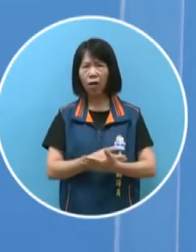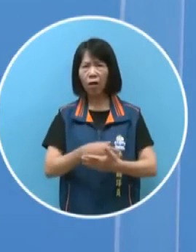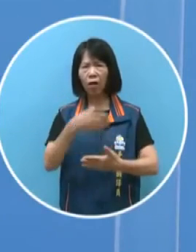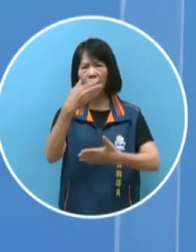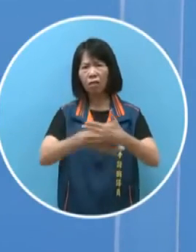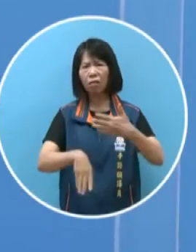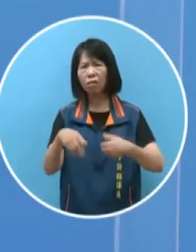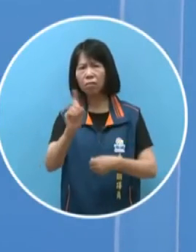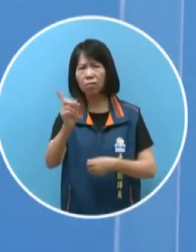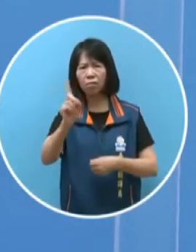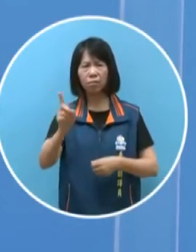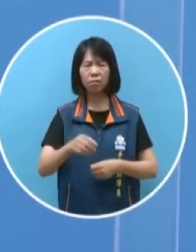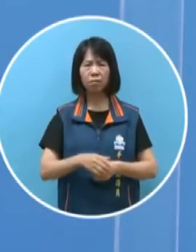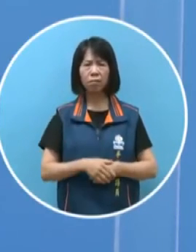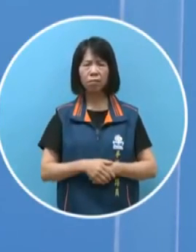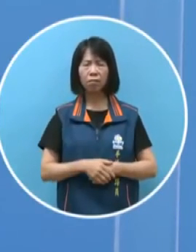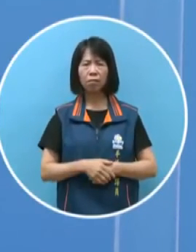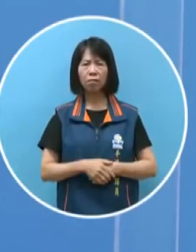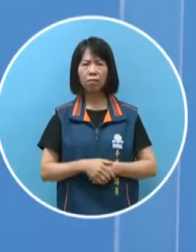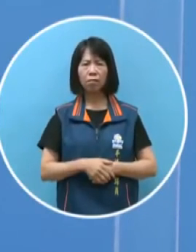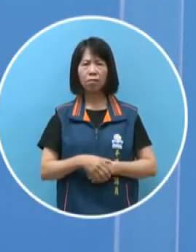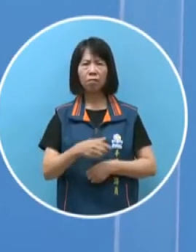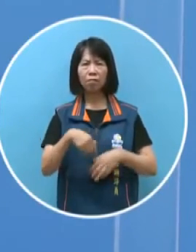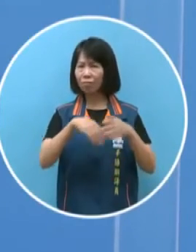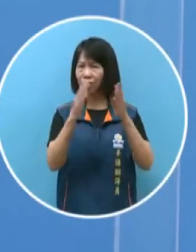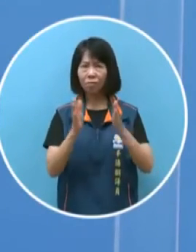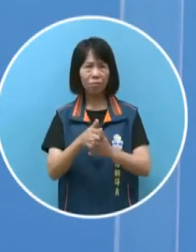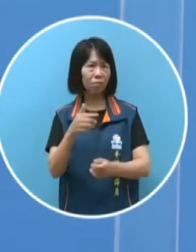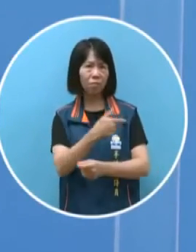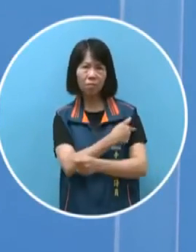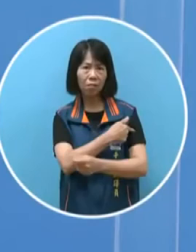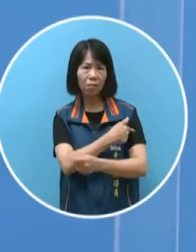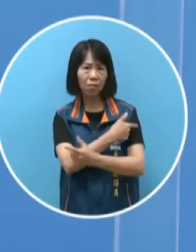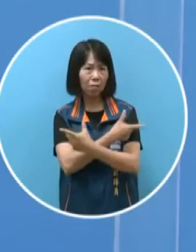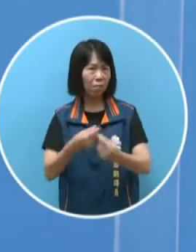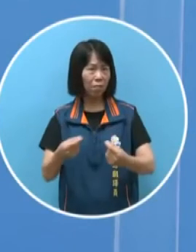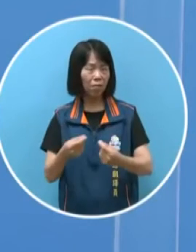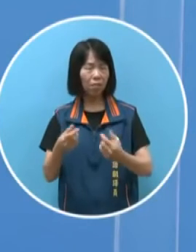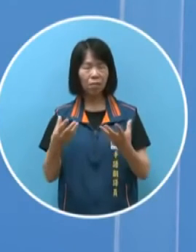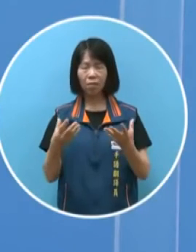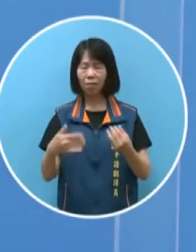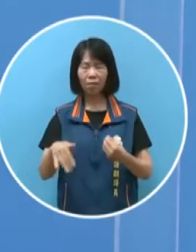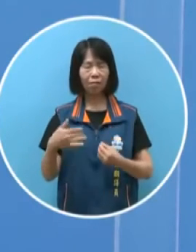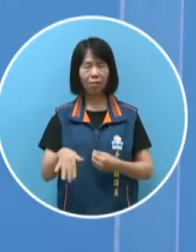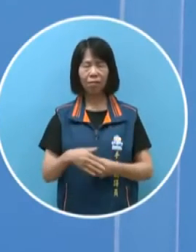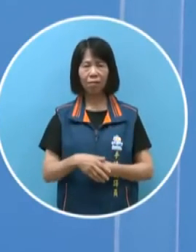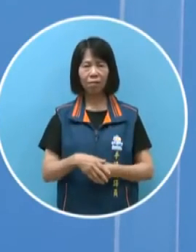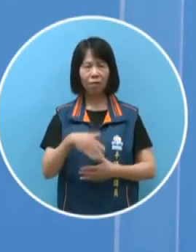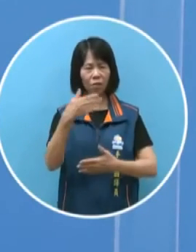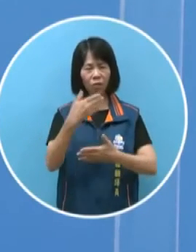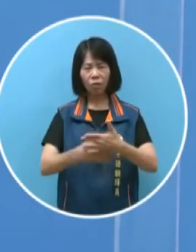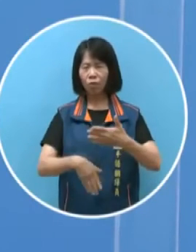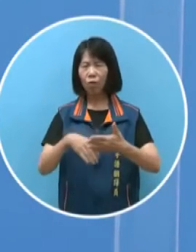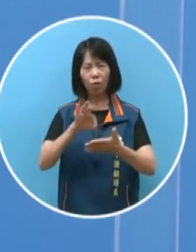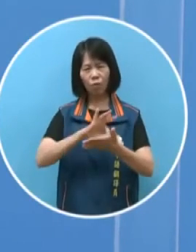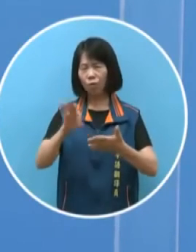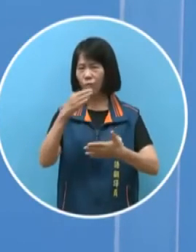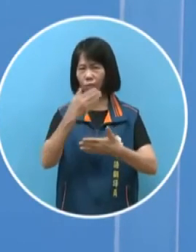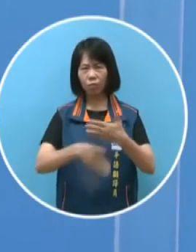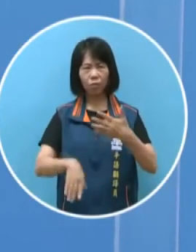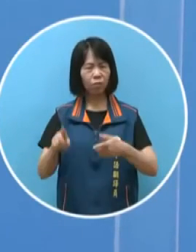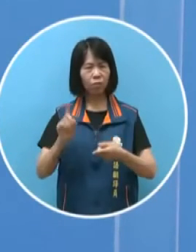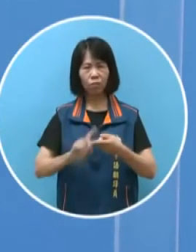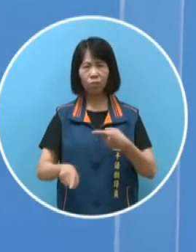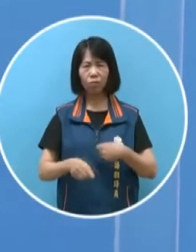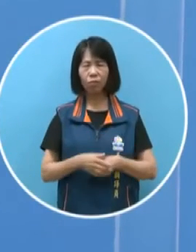大概都怕鬼样咯，还没有，所以还不到永春的地步啊。现在是老